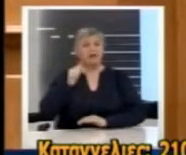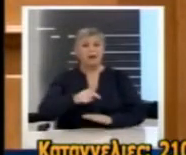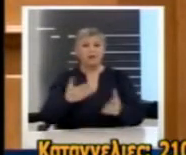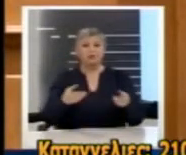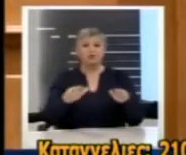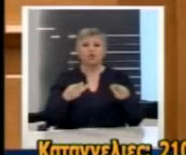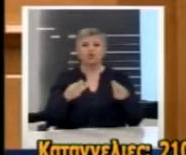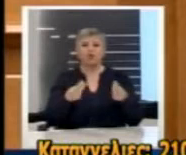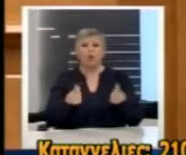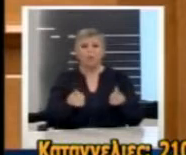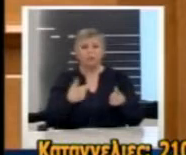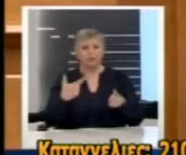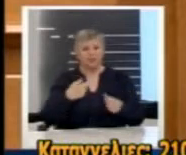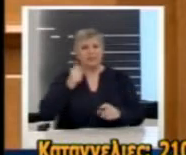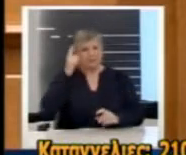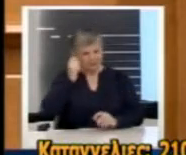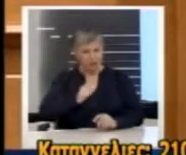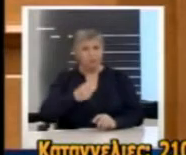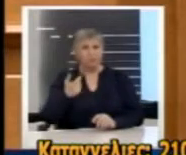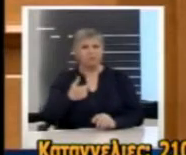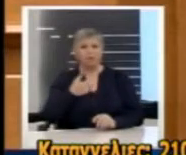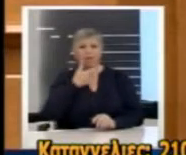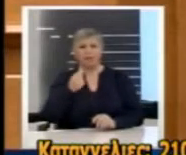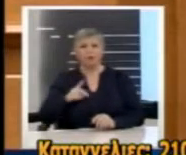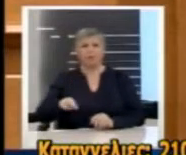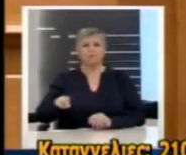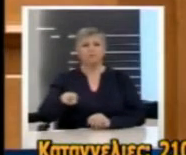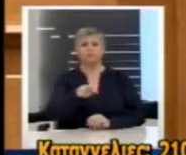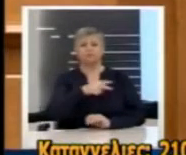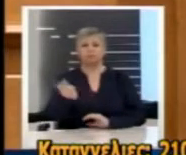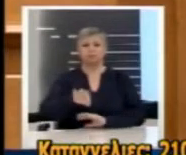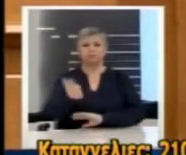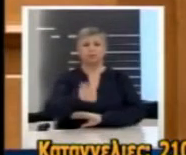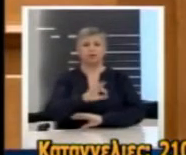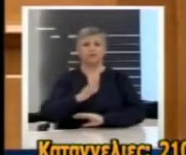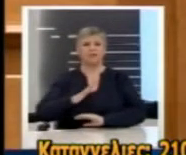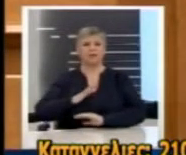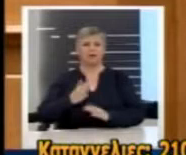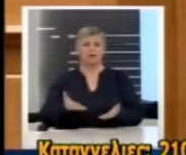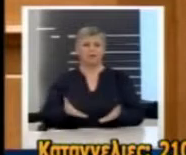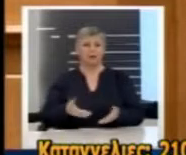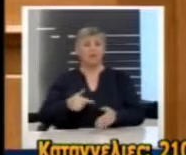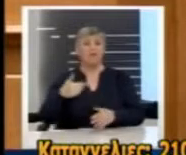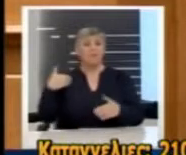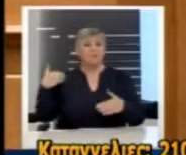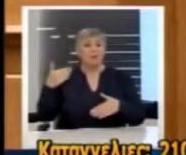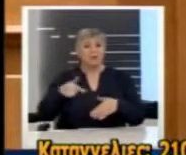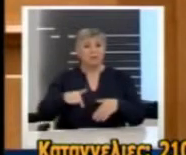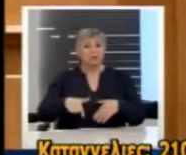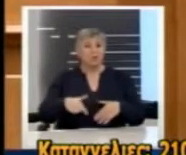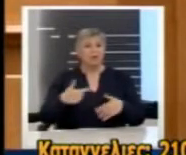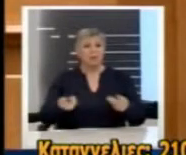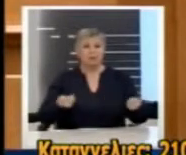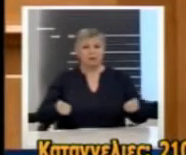και με διορισμού στο δημόσιο. Κάπως έτσι φτάσαμε στο σημείο οι υπουργοί σας να ευρίζουν χυδαία